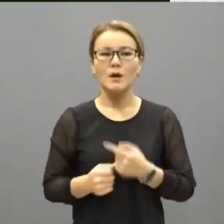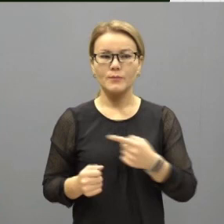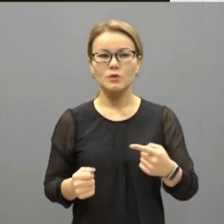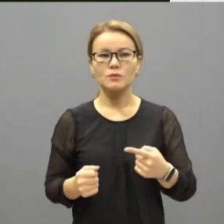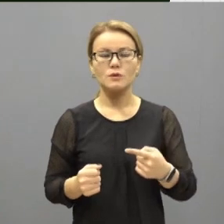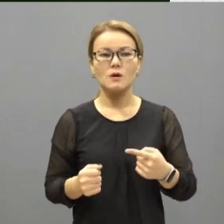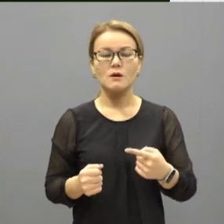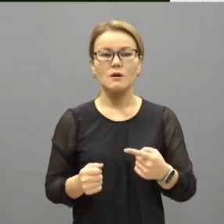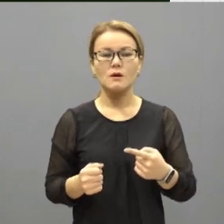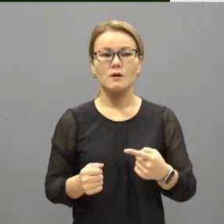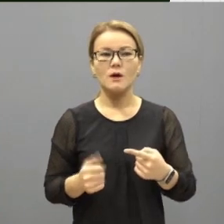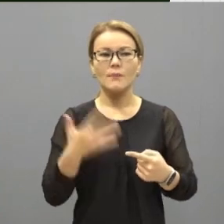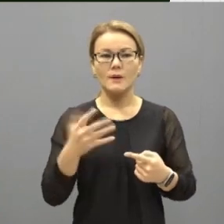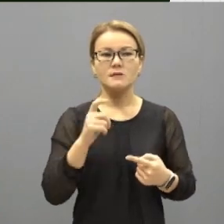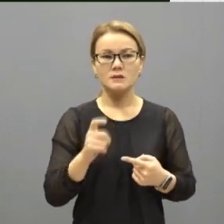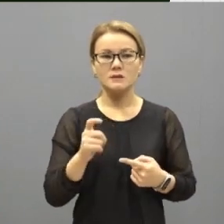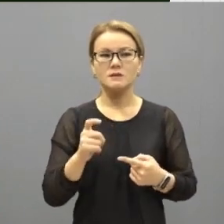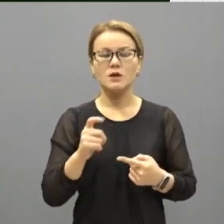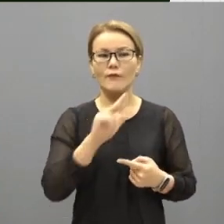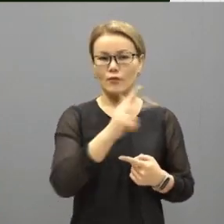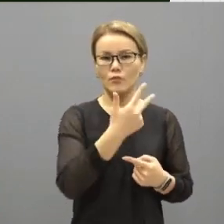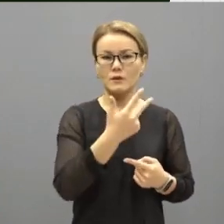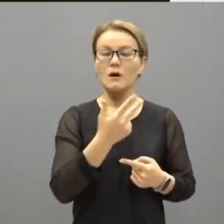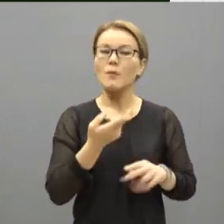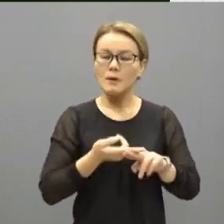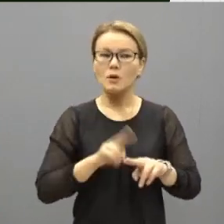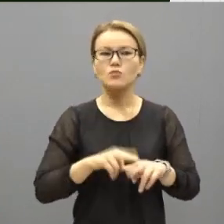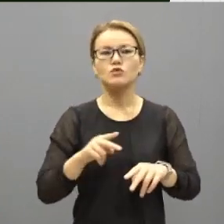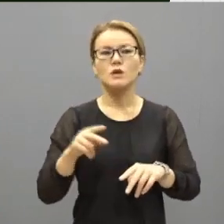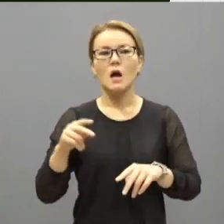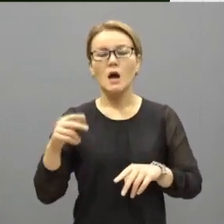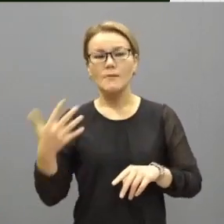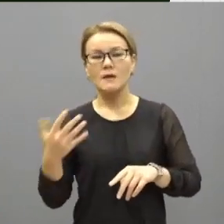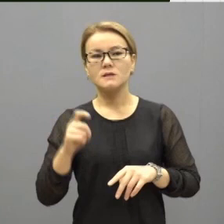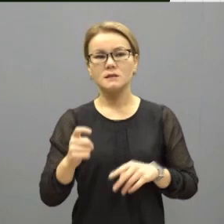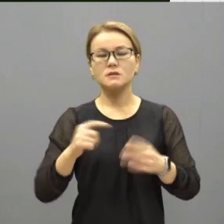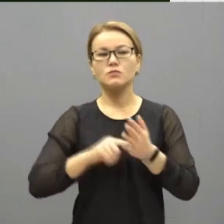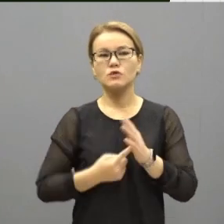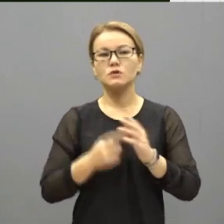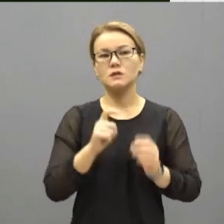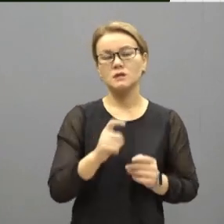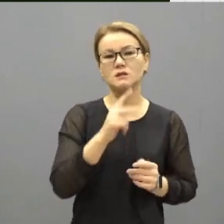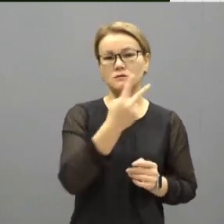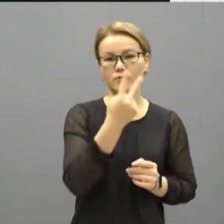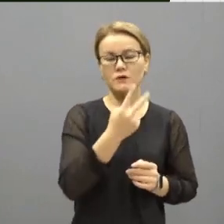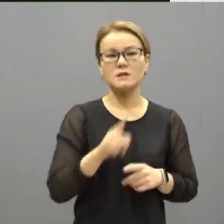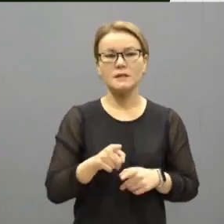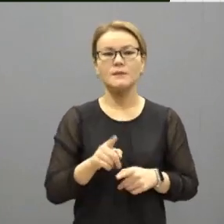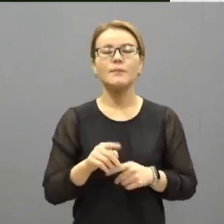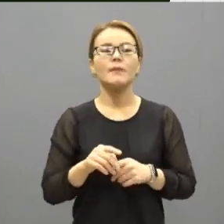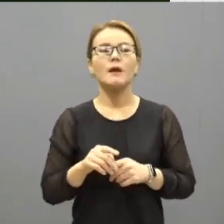минус 5х в кубе, так как 5х умноженное на х в квадрате равно 5х в кубе,